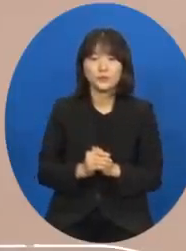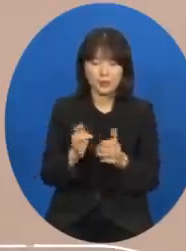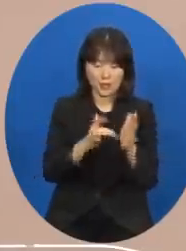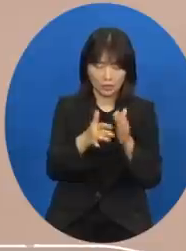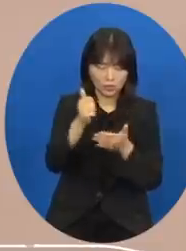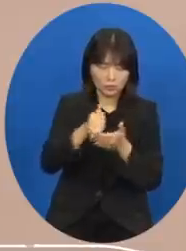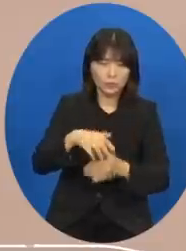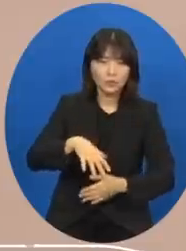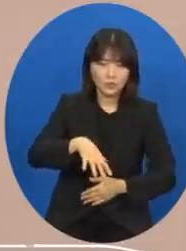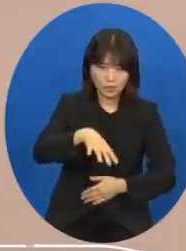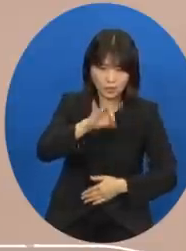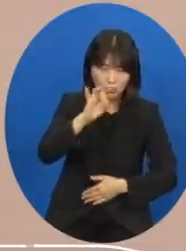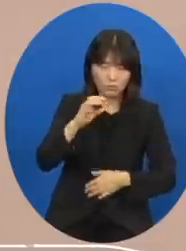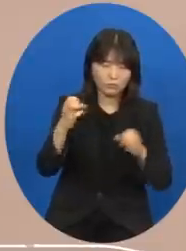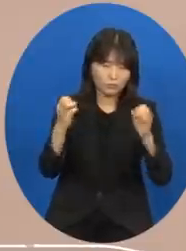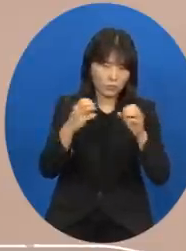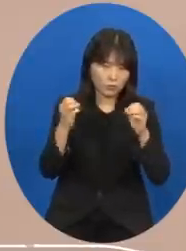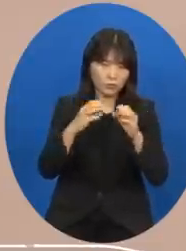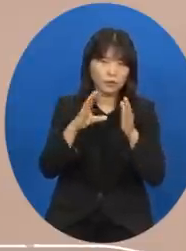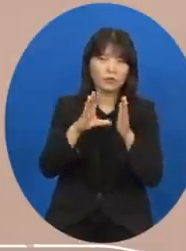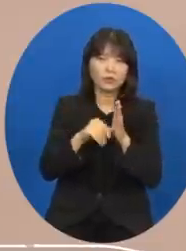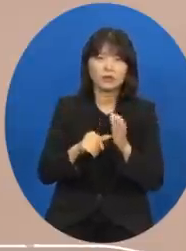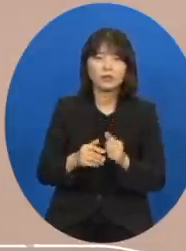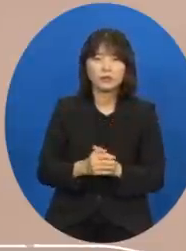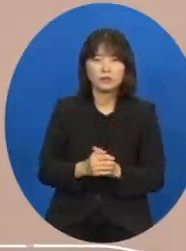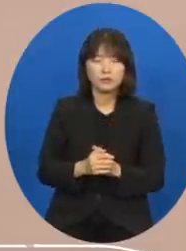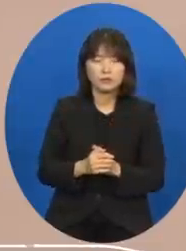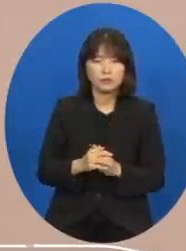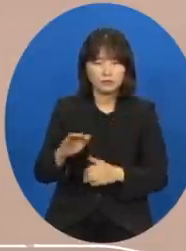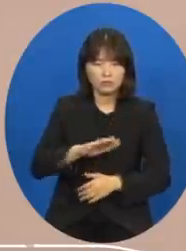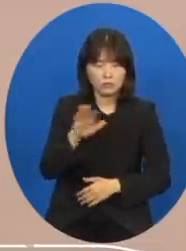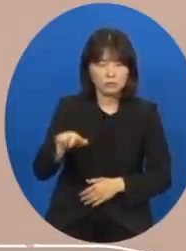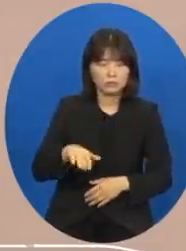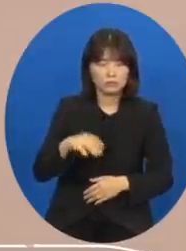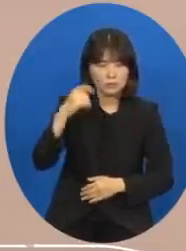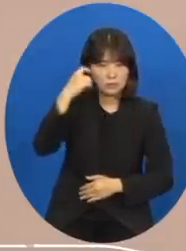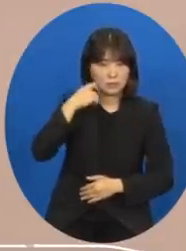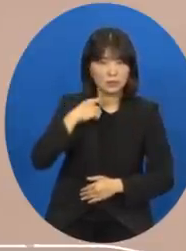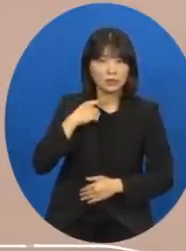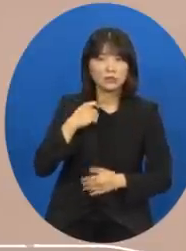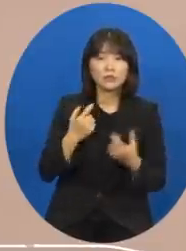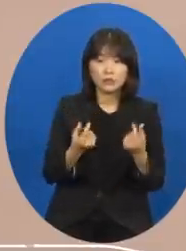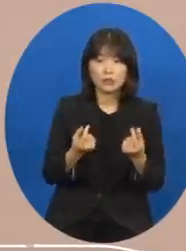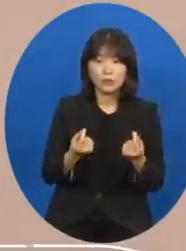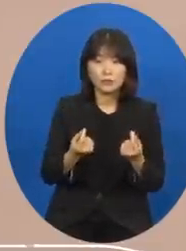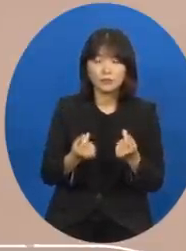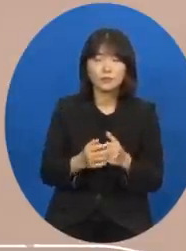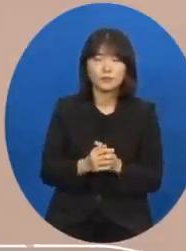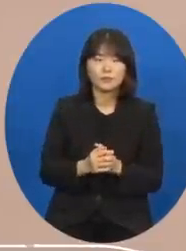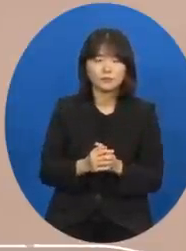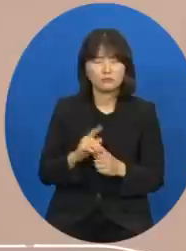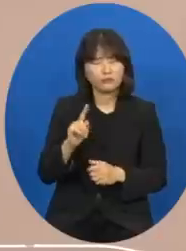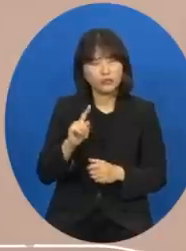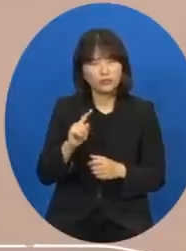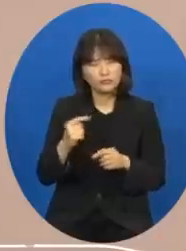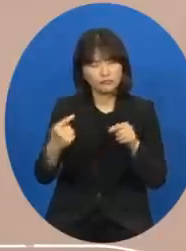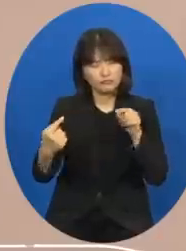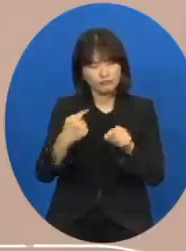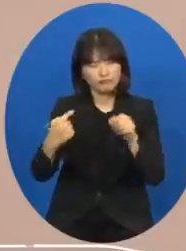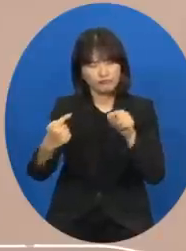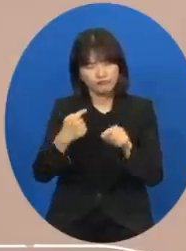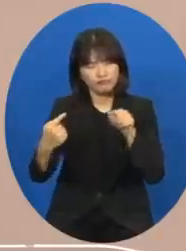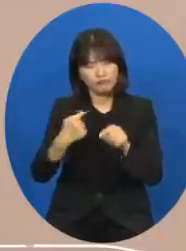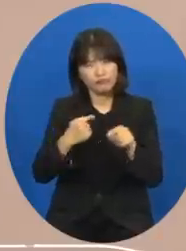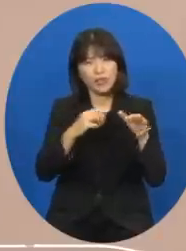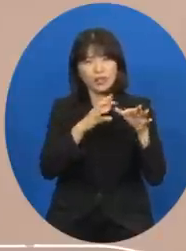예수님과 처음에 대화할 때는 우리도 다 느끼신 것처럼 뭔가 이렇게 잘 핀트가 안